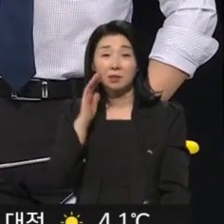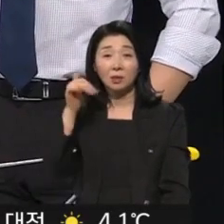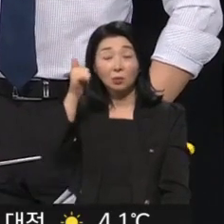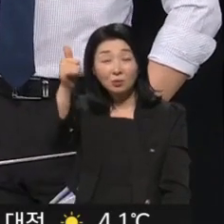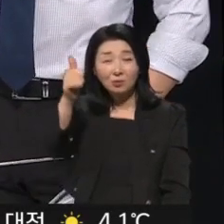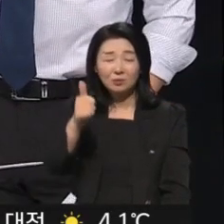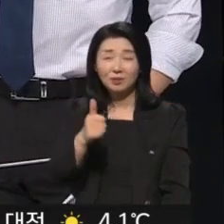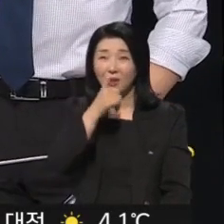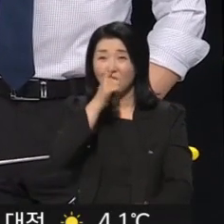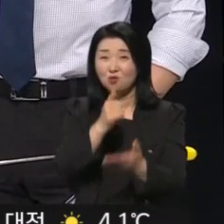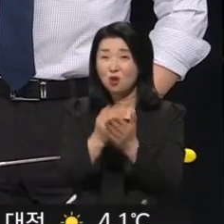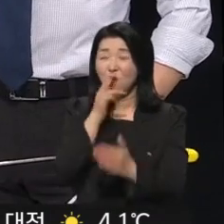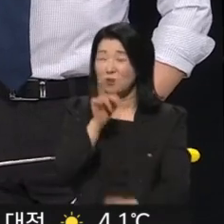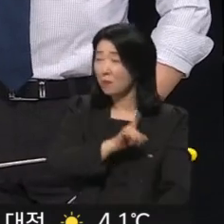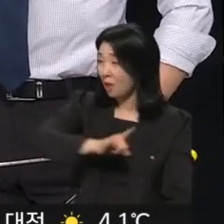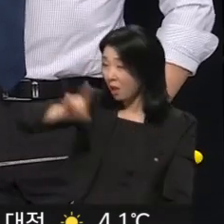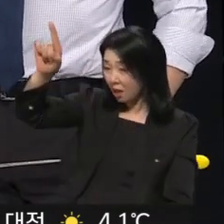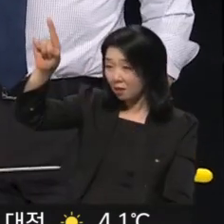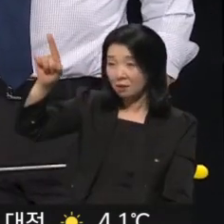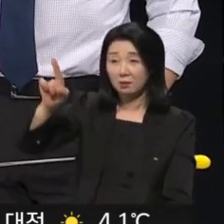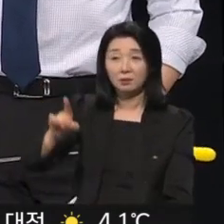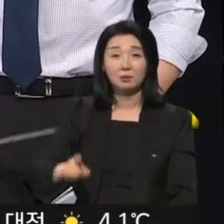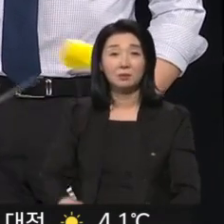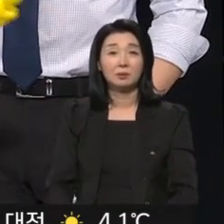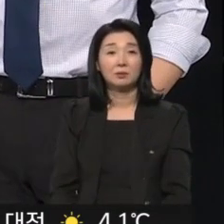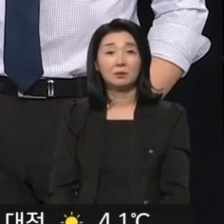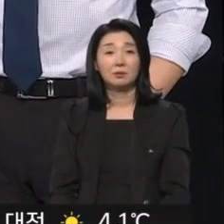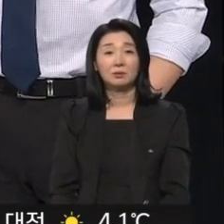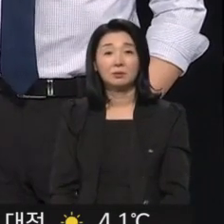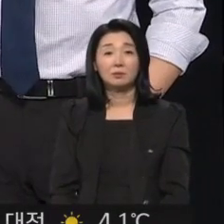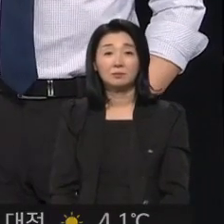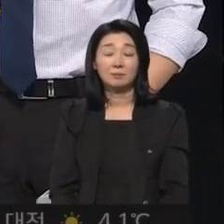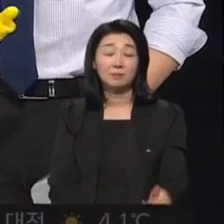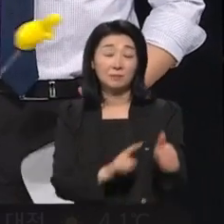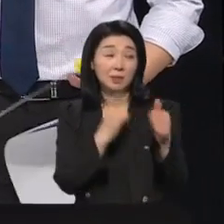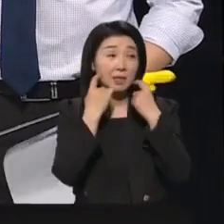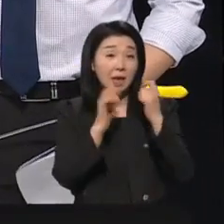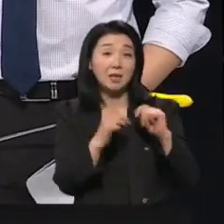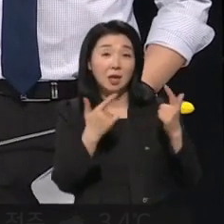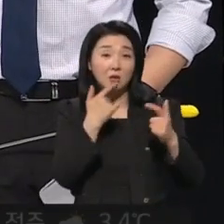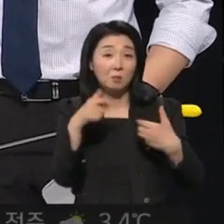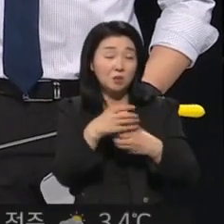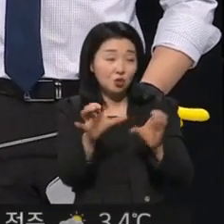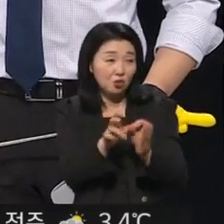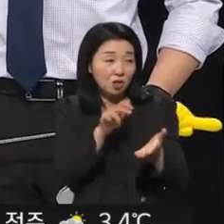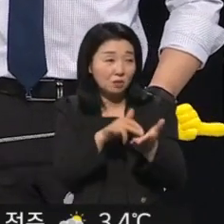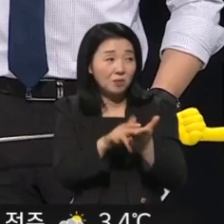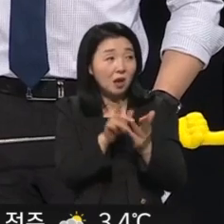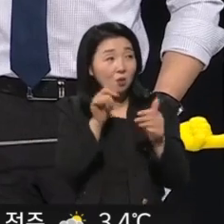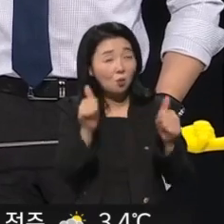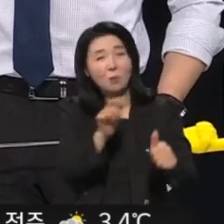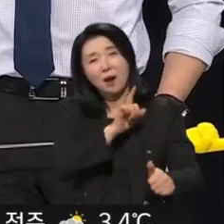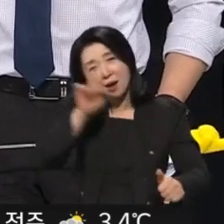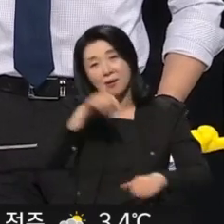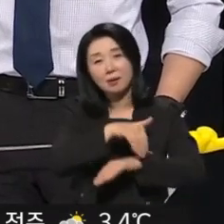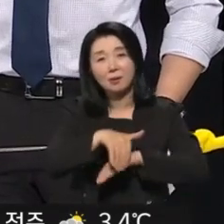대통령실을 무고 혐의로 고발하겠다는 겁니다. 이 김 대변인 개인이 아니라 민주당 차원에서 고발할 예정이라고